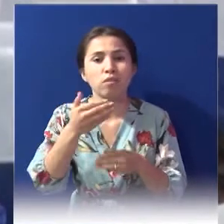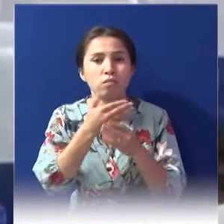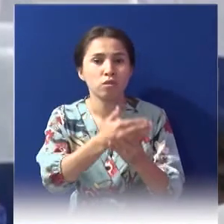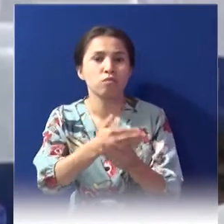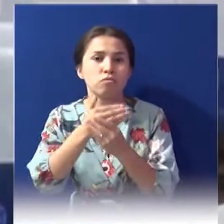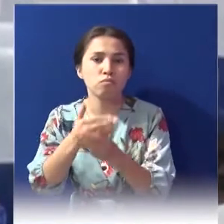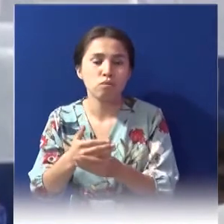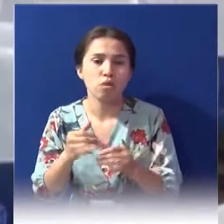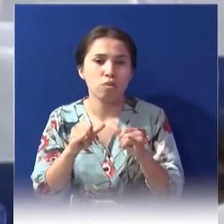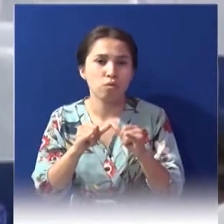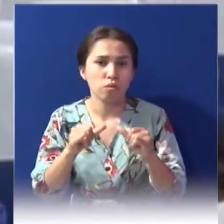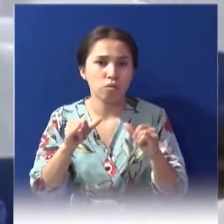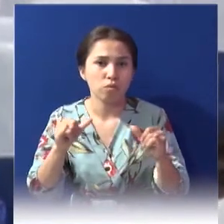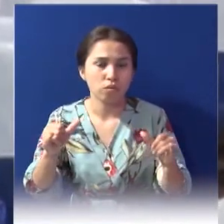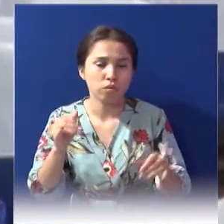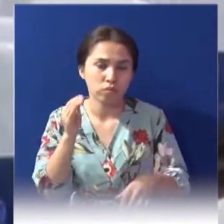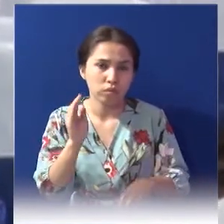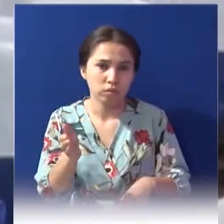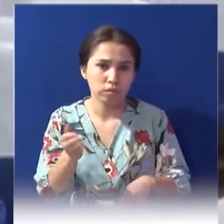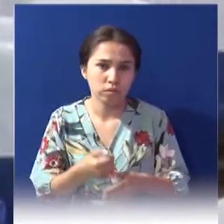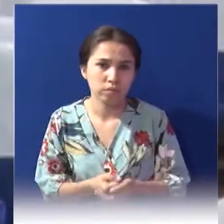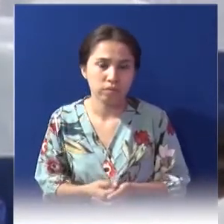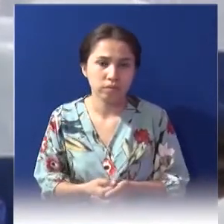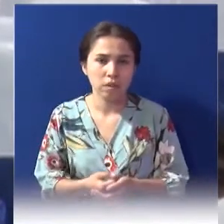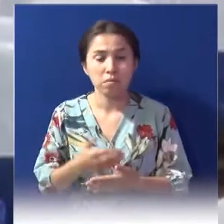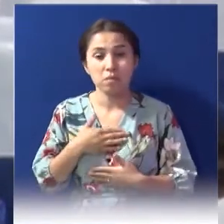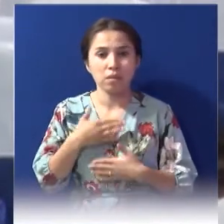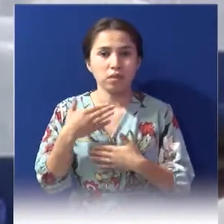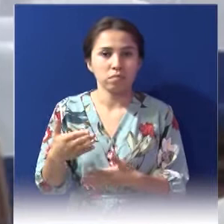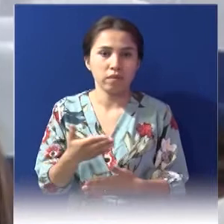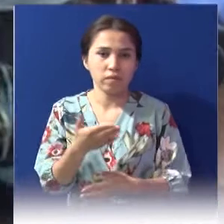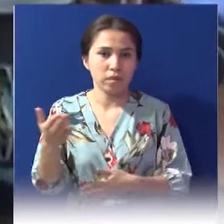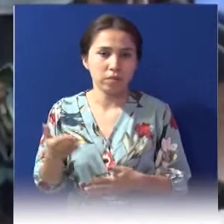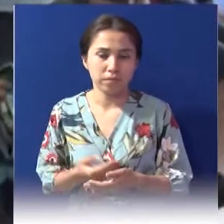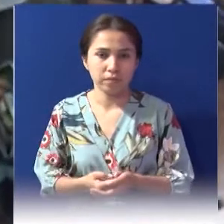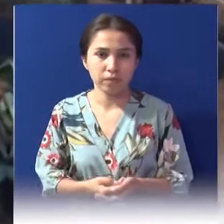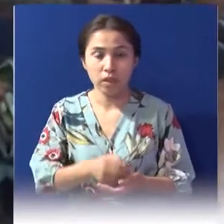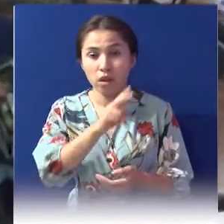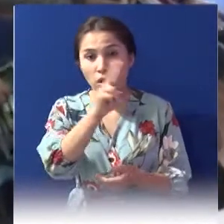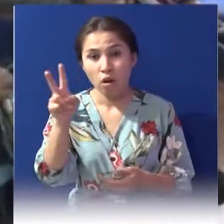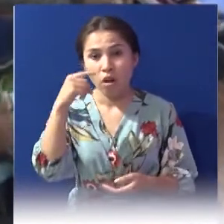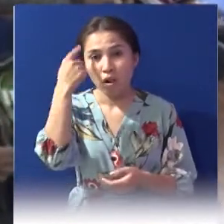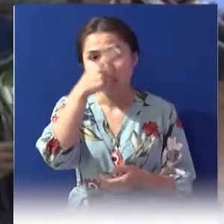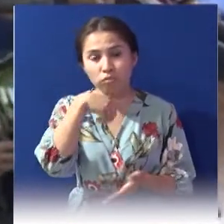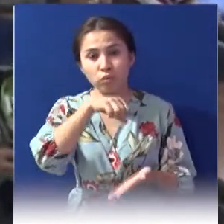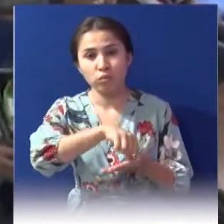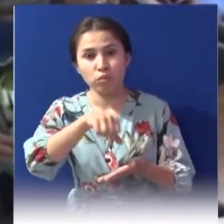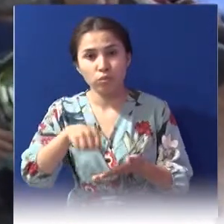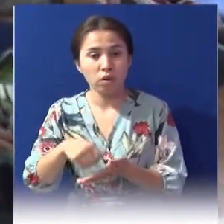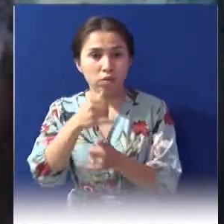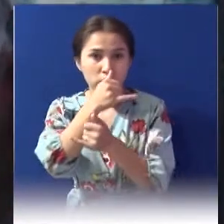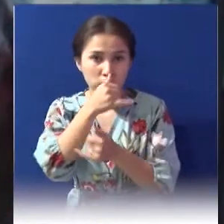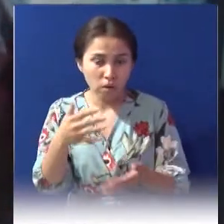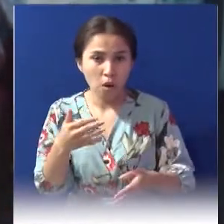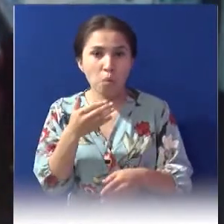людей, желающих помочь таким семьям, как у меня, будет больше. Спасибо вам. Отметим, тем, кто лично не смог присутствовать